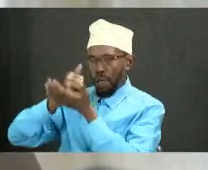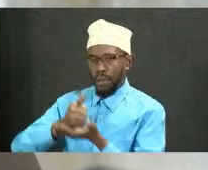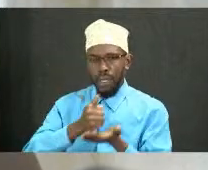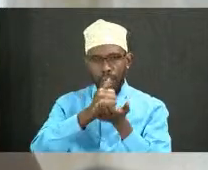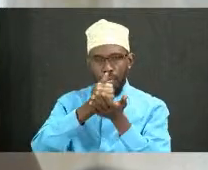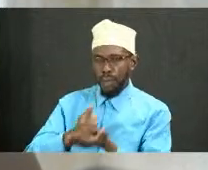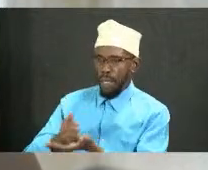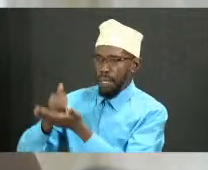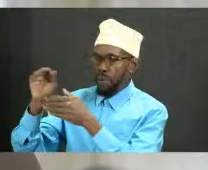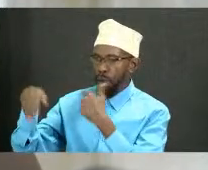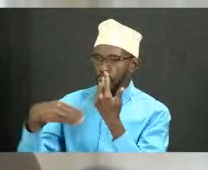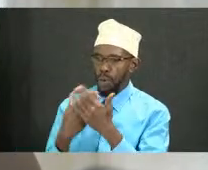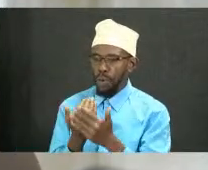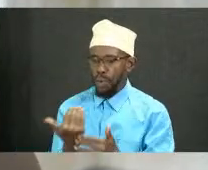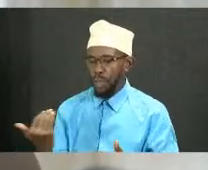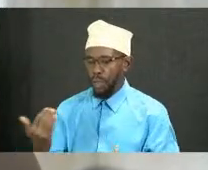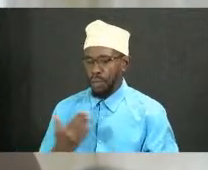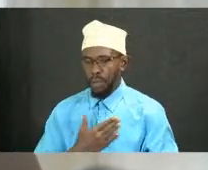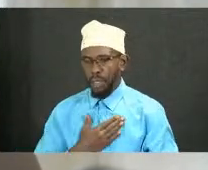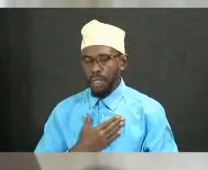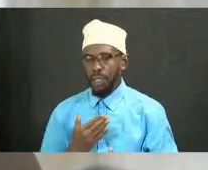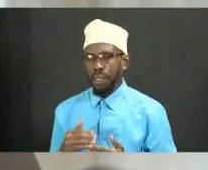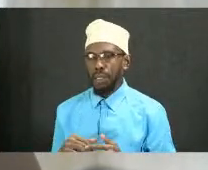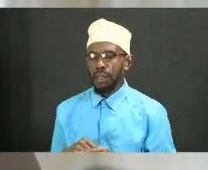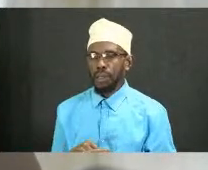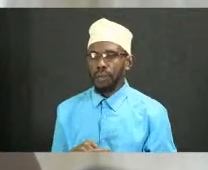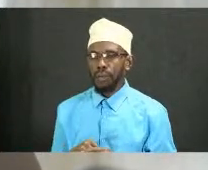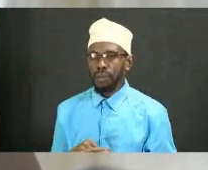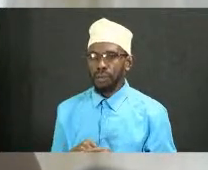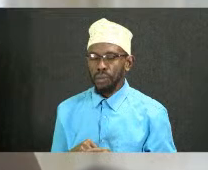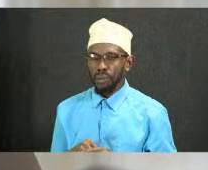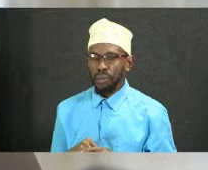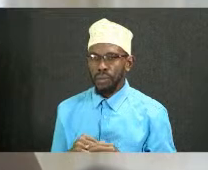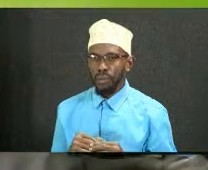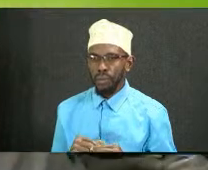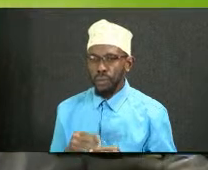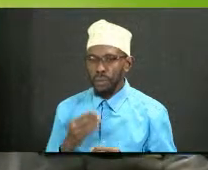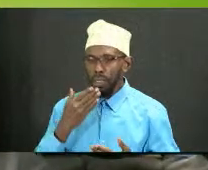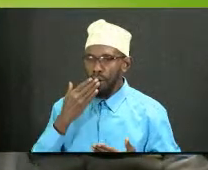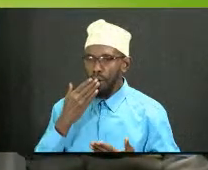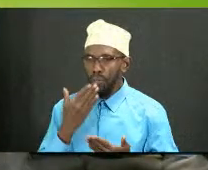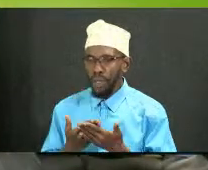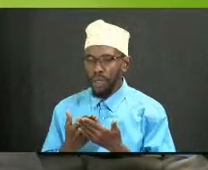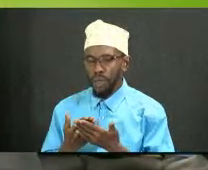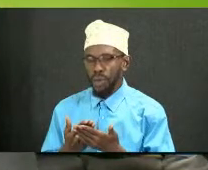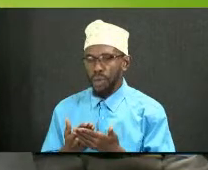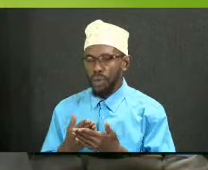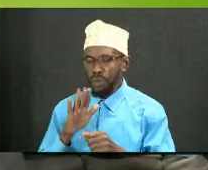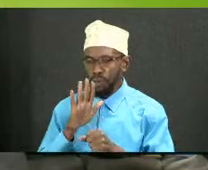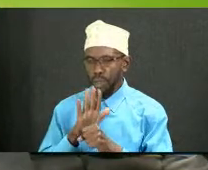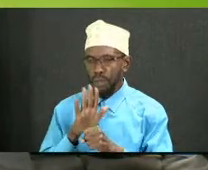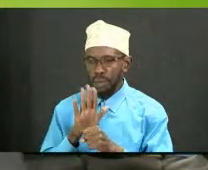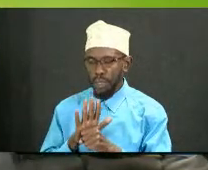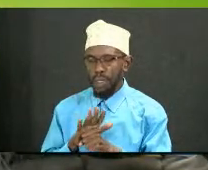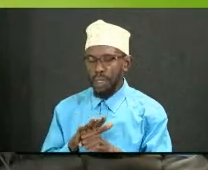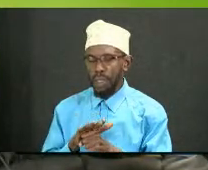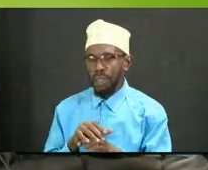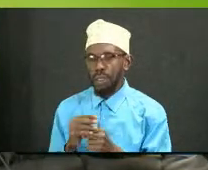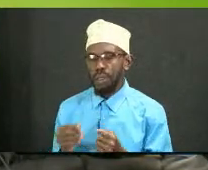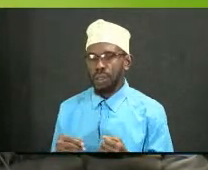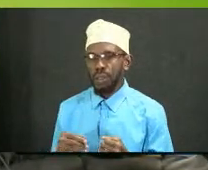saidia mwanangu ama aliye karibu yangu. Naam, asante sana kwa